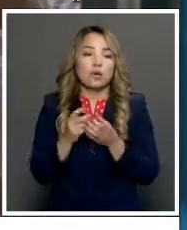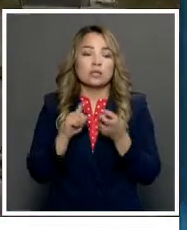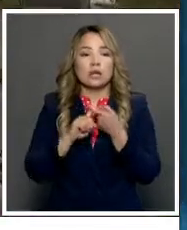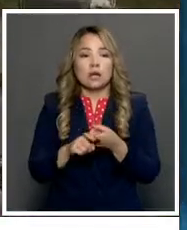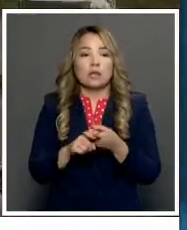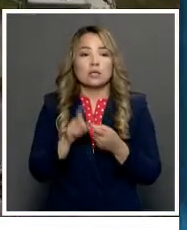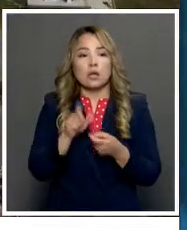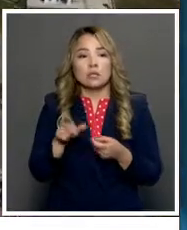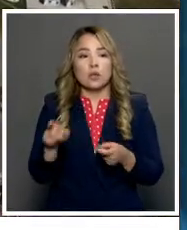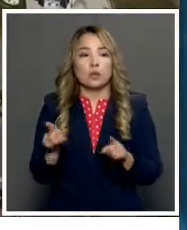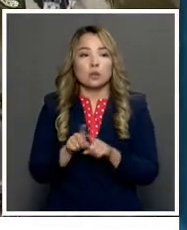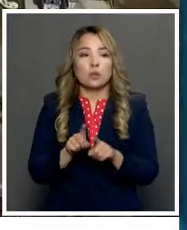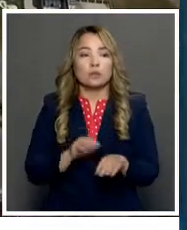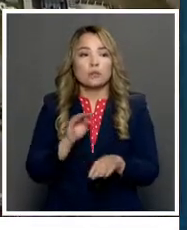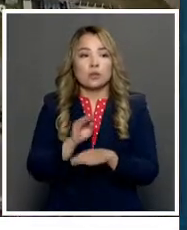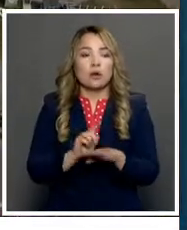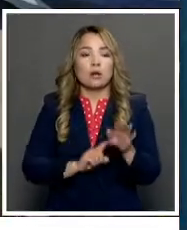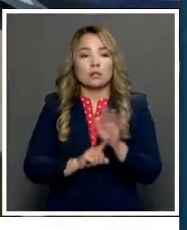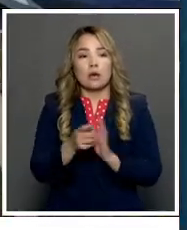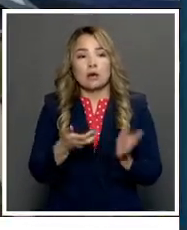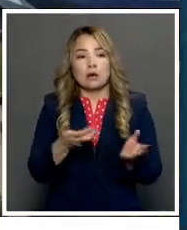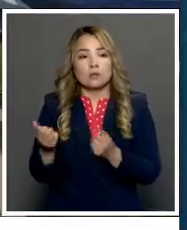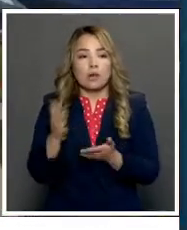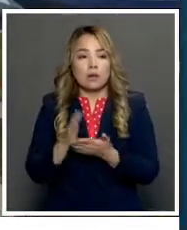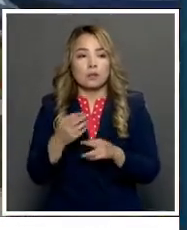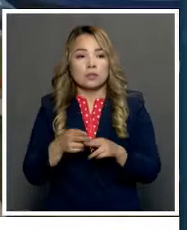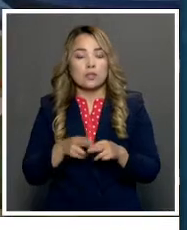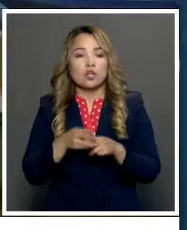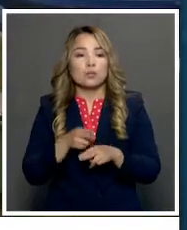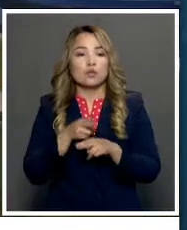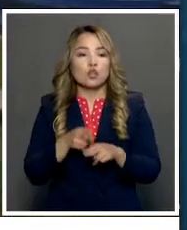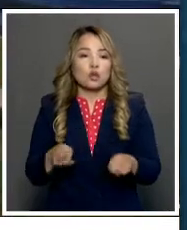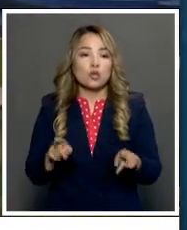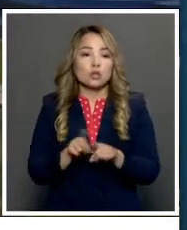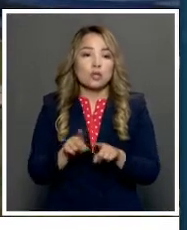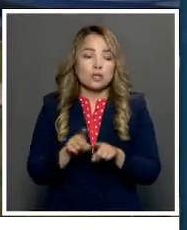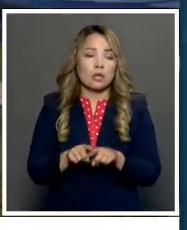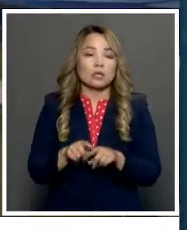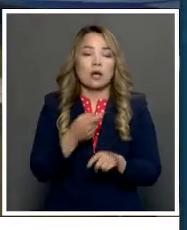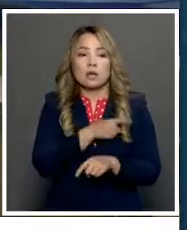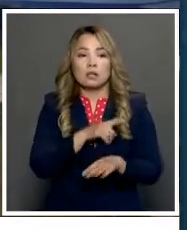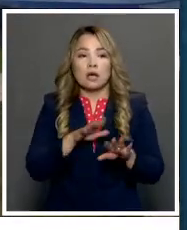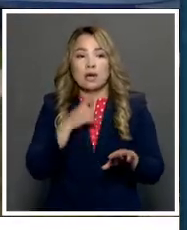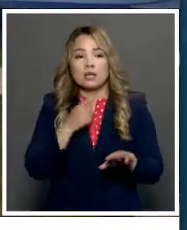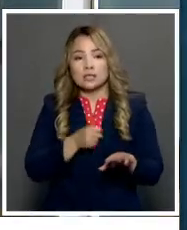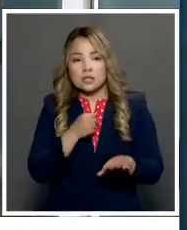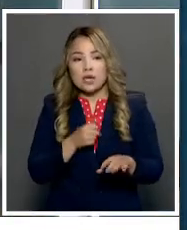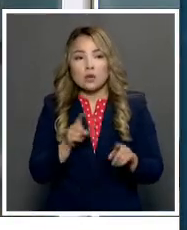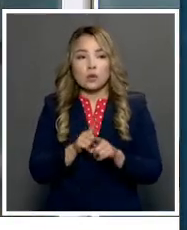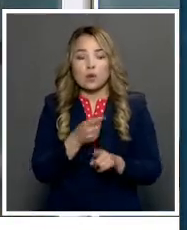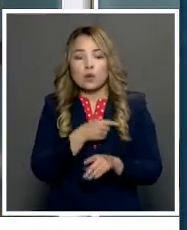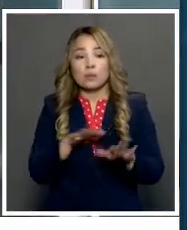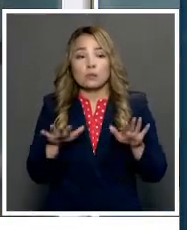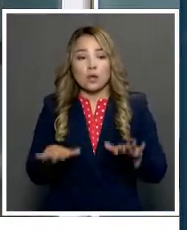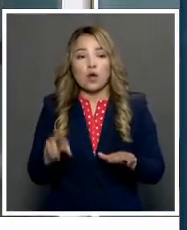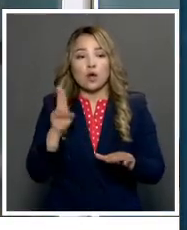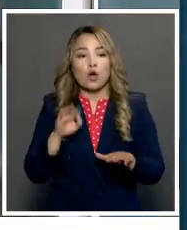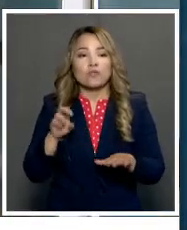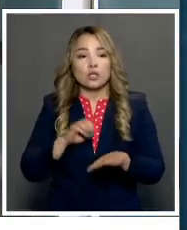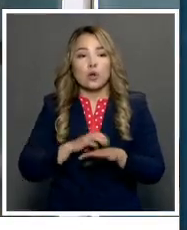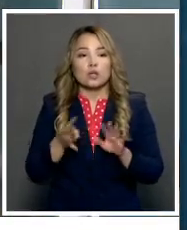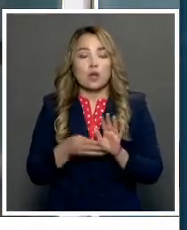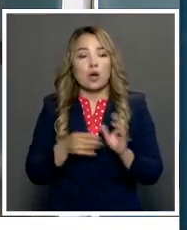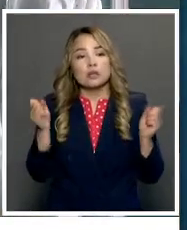коронавирус жұқтырған науқастарды қабылдай бастаған. Сондай-ақ теміржол ауруханасы, әскери клиникалық госпиталь